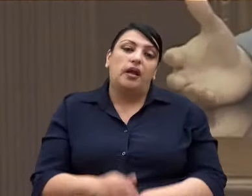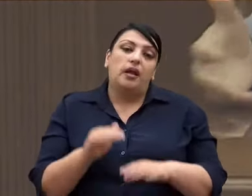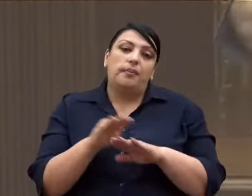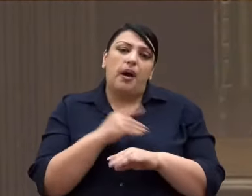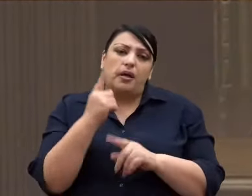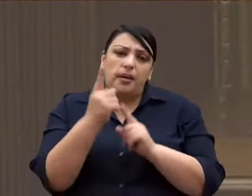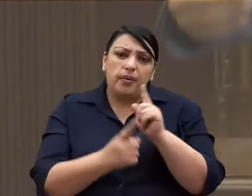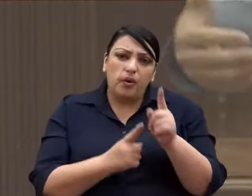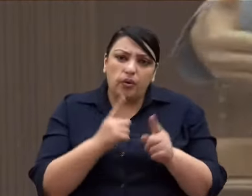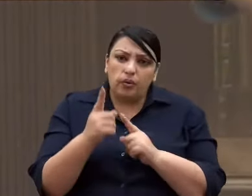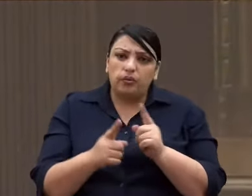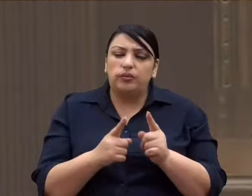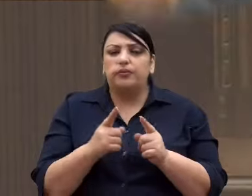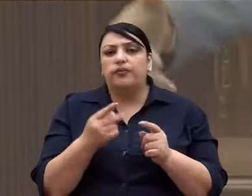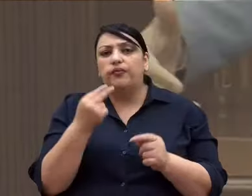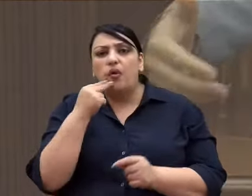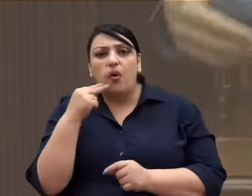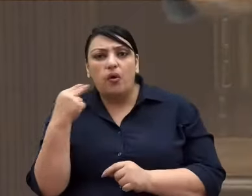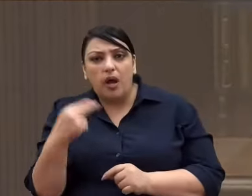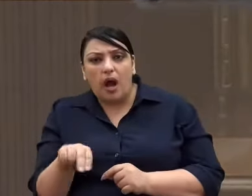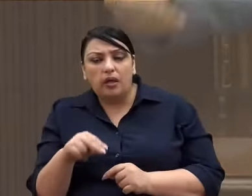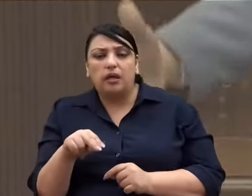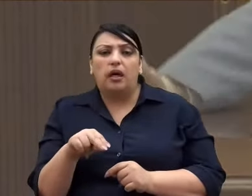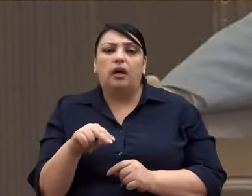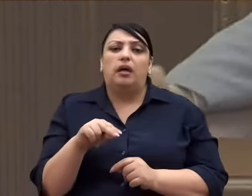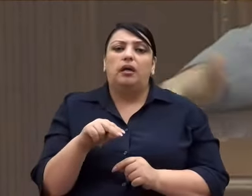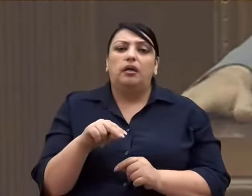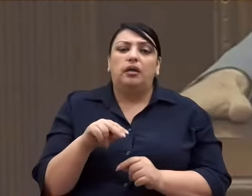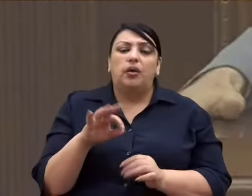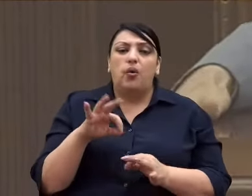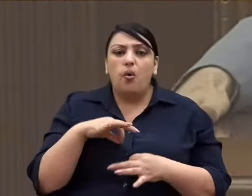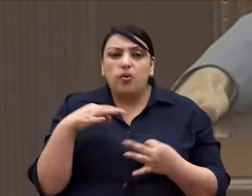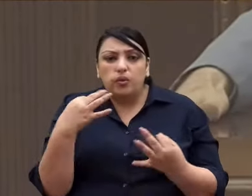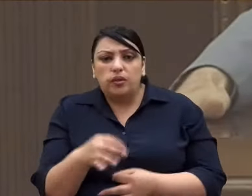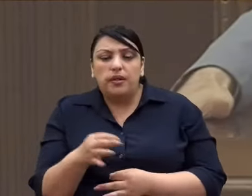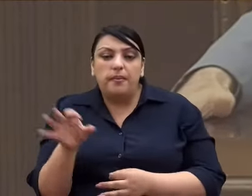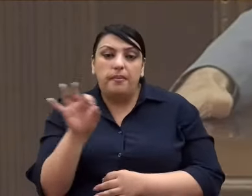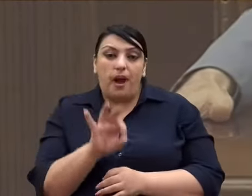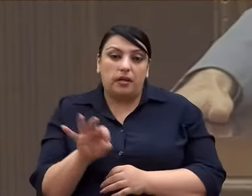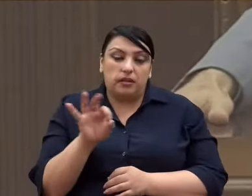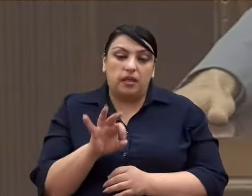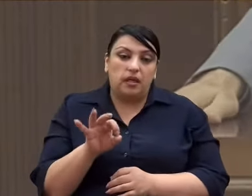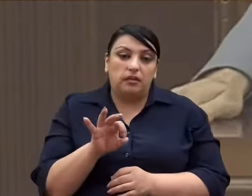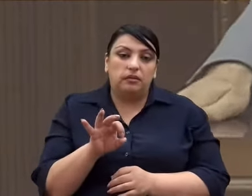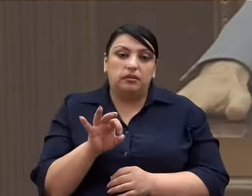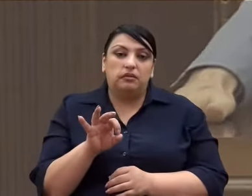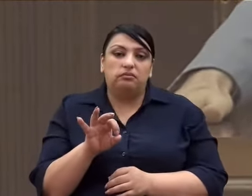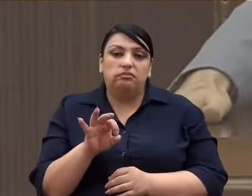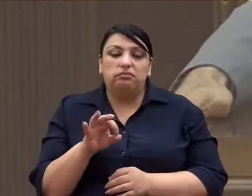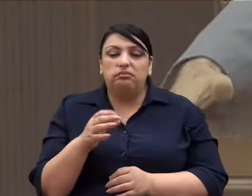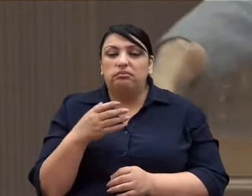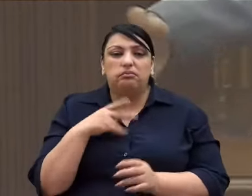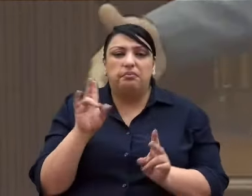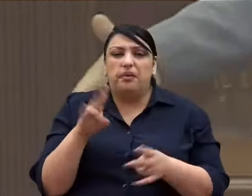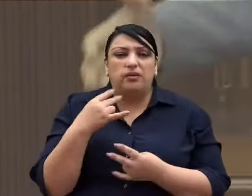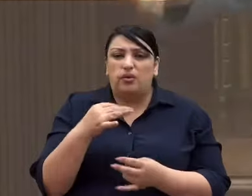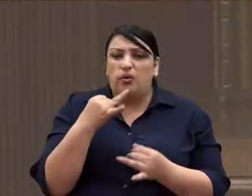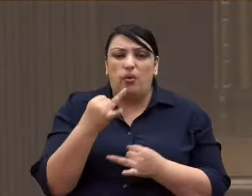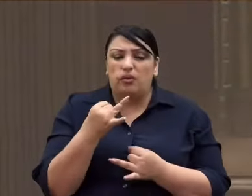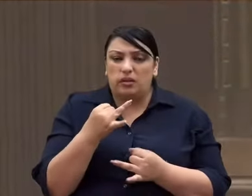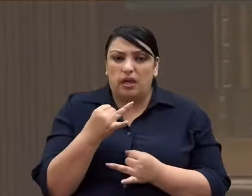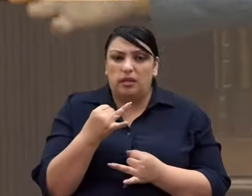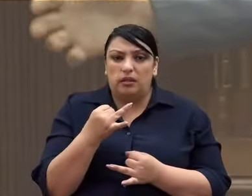Բարեփոխումների որակի, տեմպի, բովանդակության և խորքի մասին ավելորդ է նույնիսկ խոսել, թե հանրաքվեն